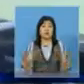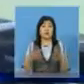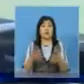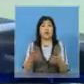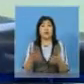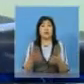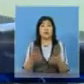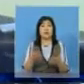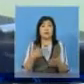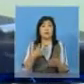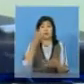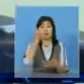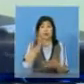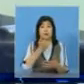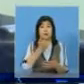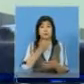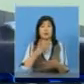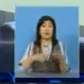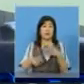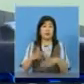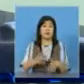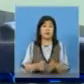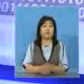жүректен қуаныштымыз және ризамыз.